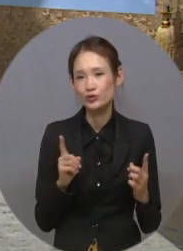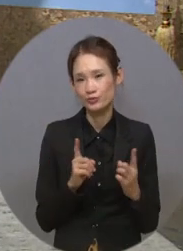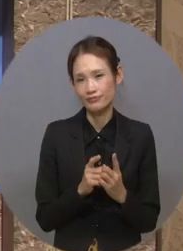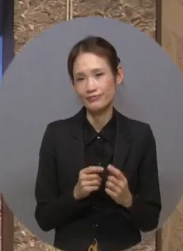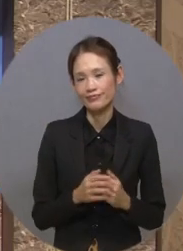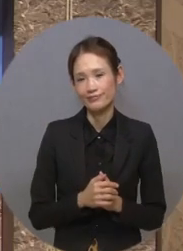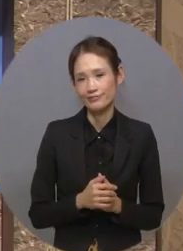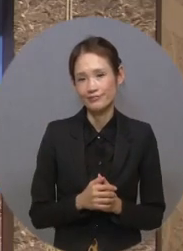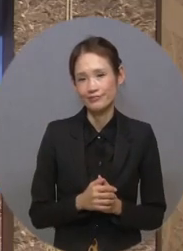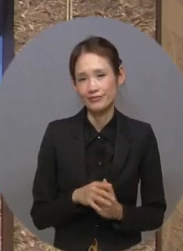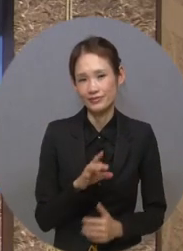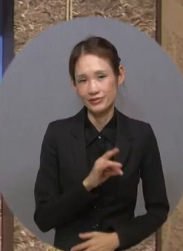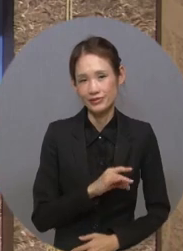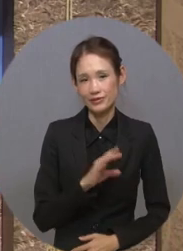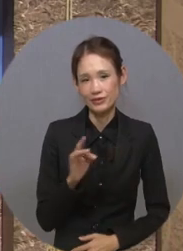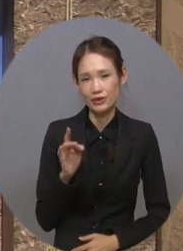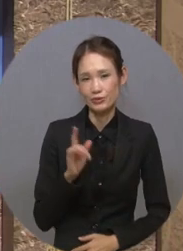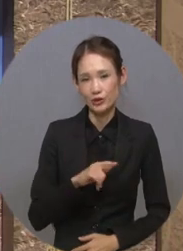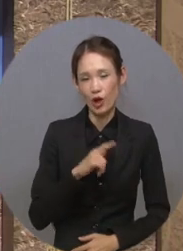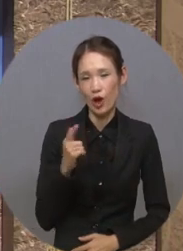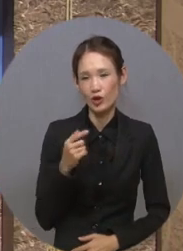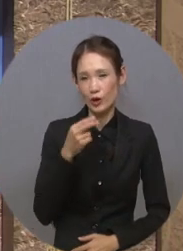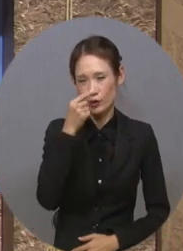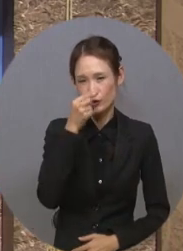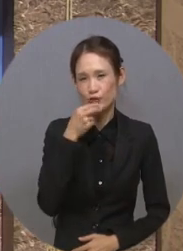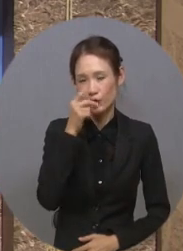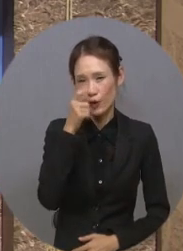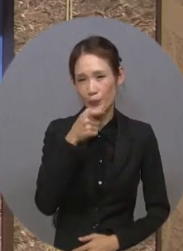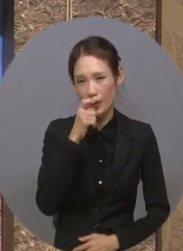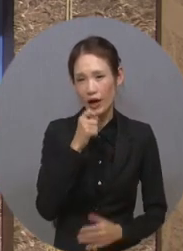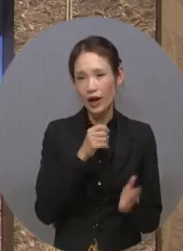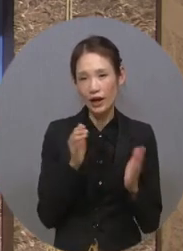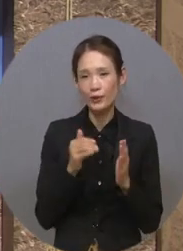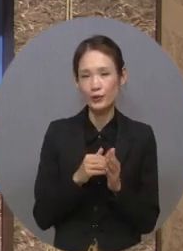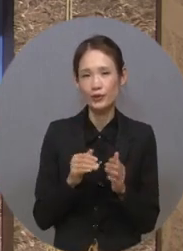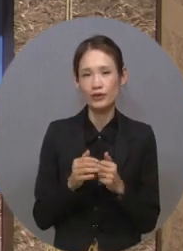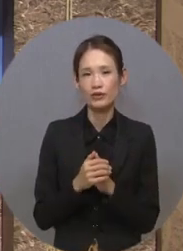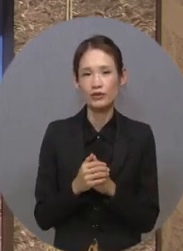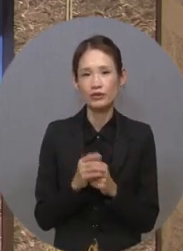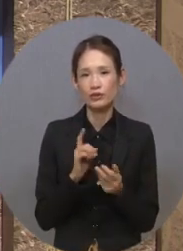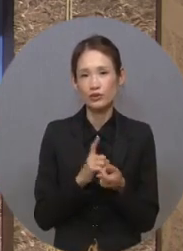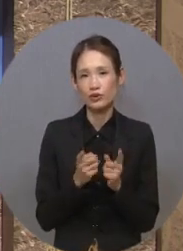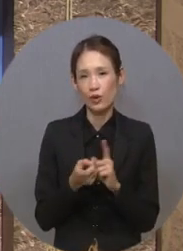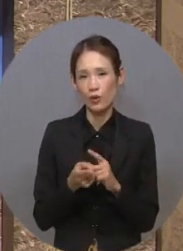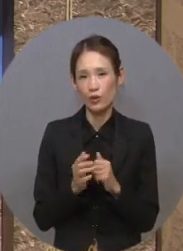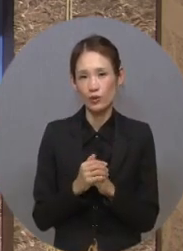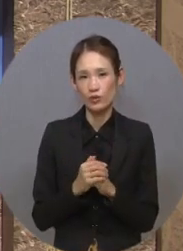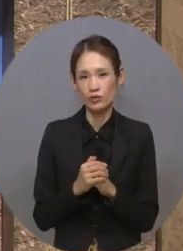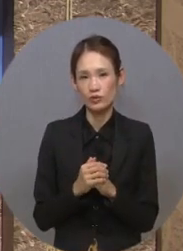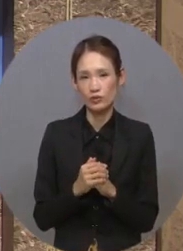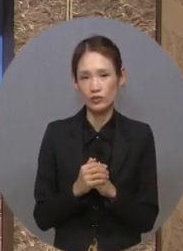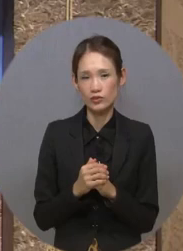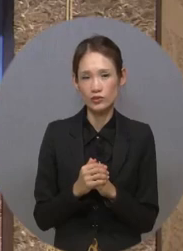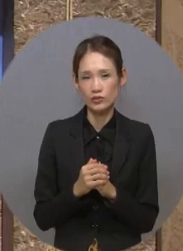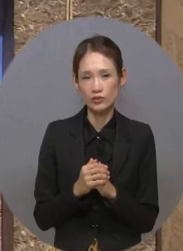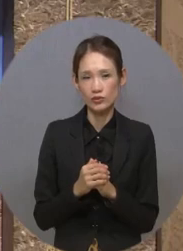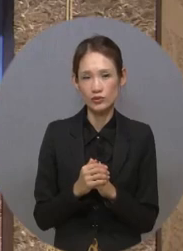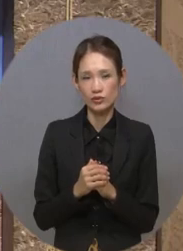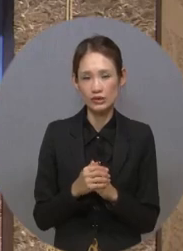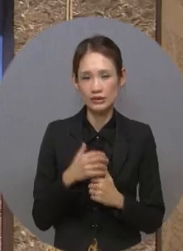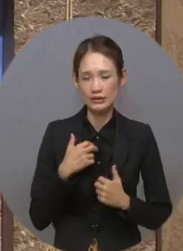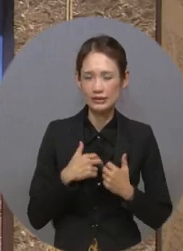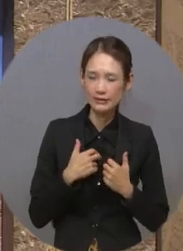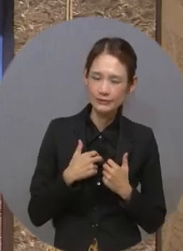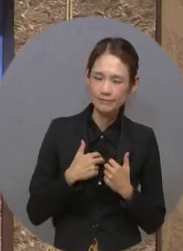이렇게 가끔 뭐 저녁 자리 뭐 소주도 한 잔씩 하면서 네네. 서로 이게 소통의 자리지 뭐 술을 뭐 즐기려고 먹는